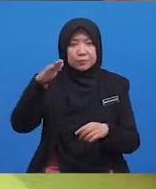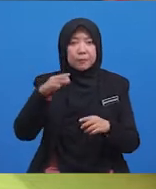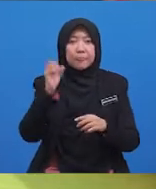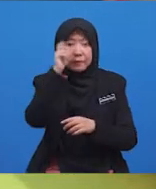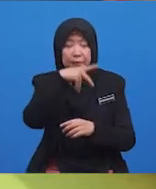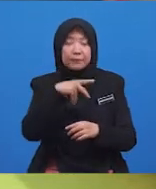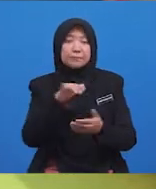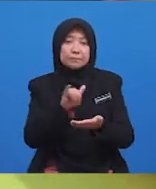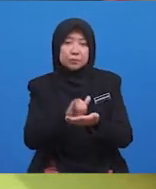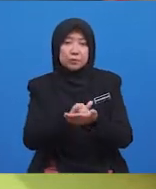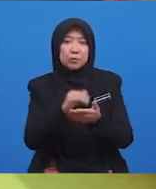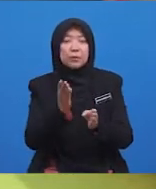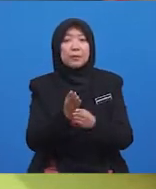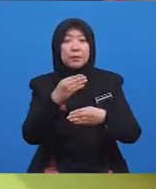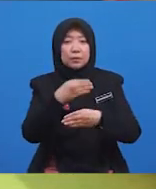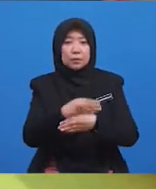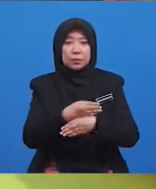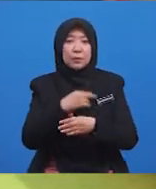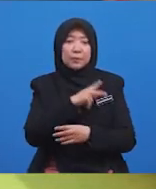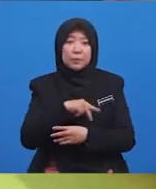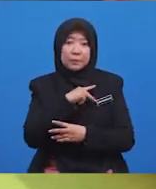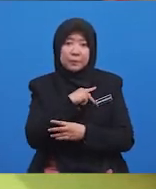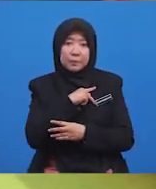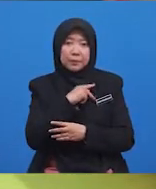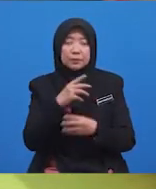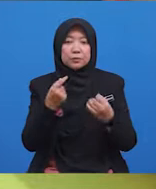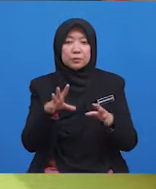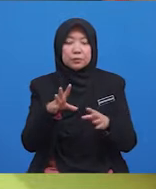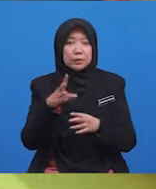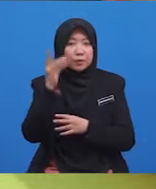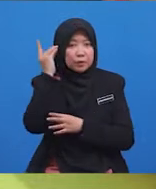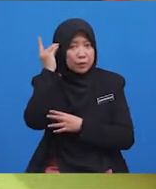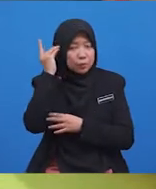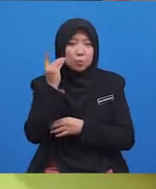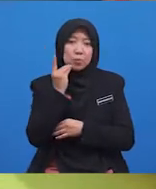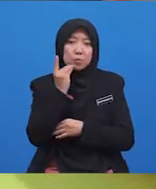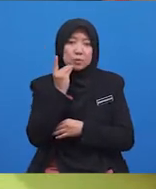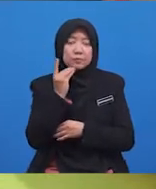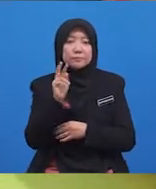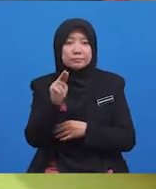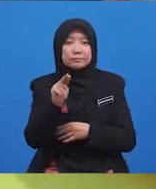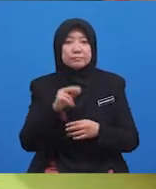sikap tersebutlah yang akan membentuk kepribadian apabila dewasa kelak.